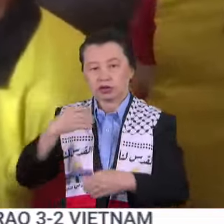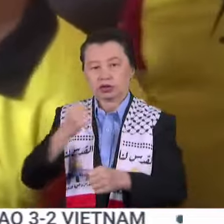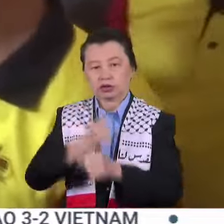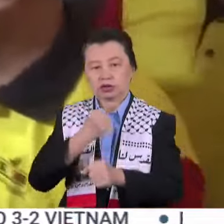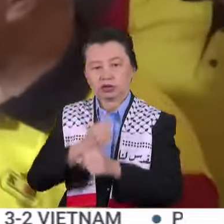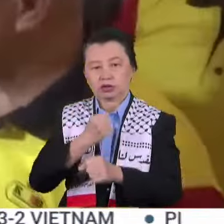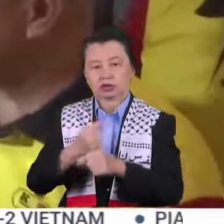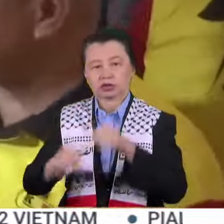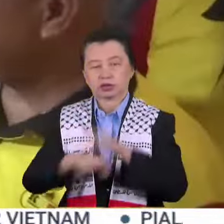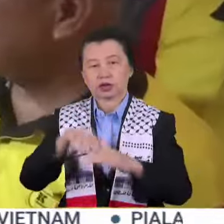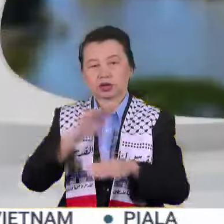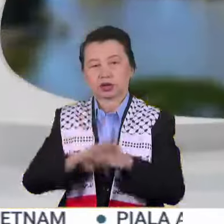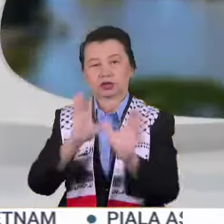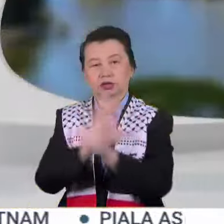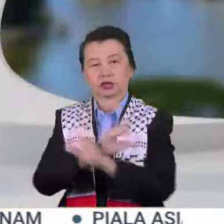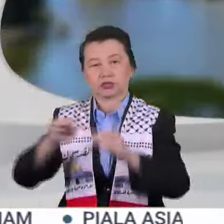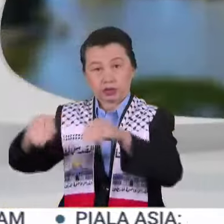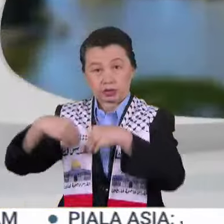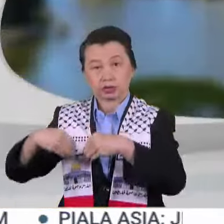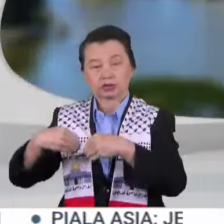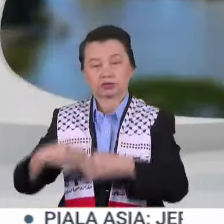kraftangan Sarawak.